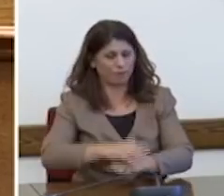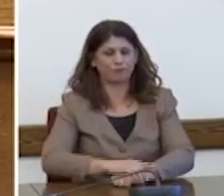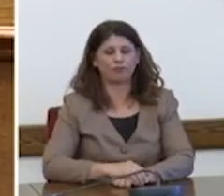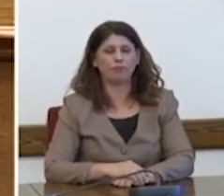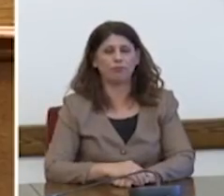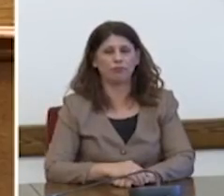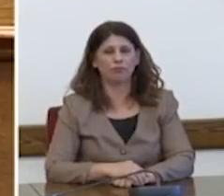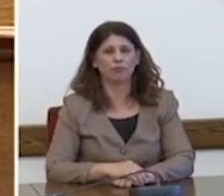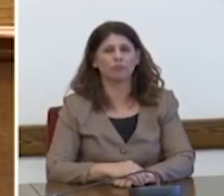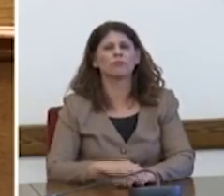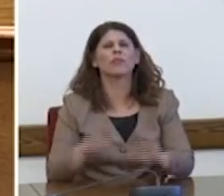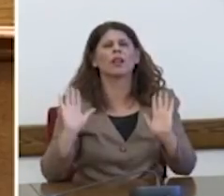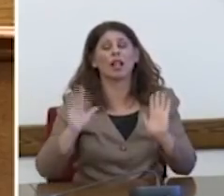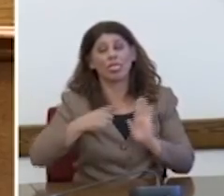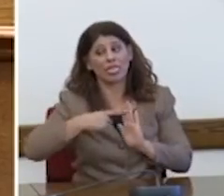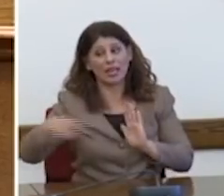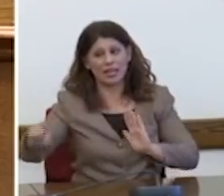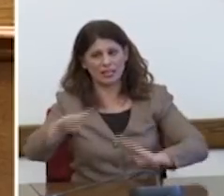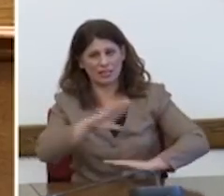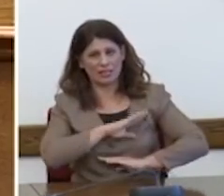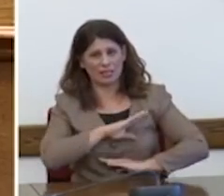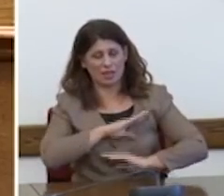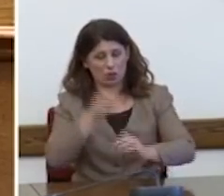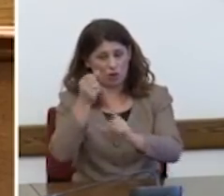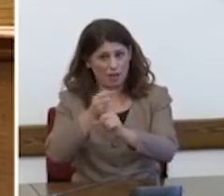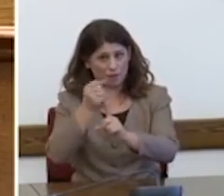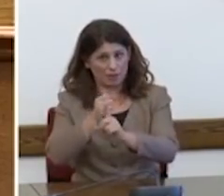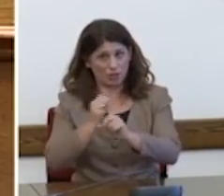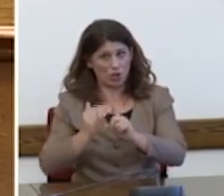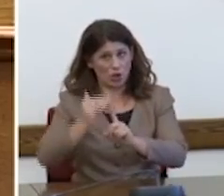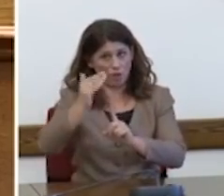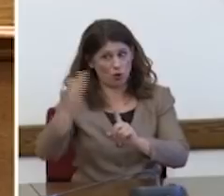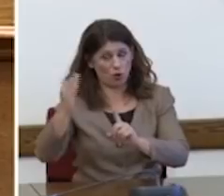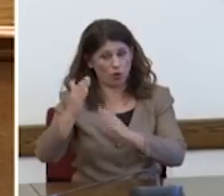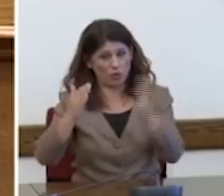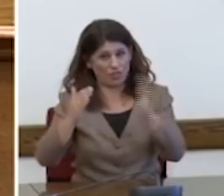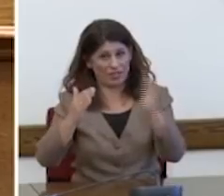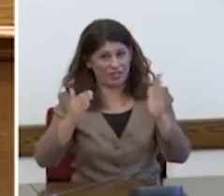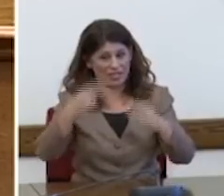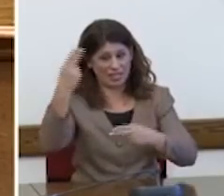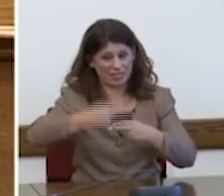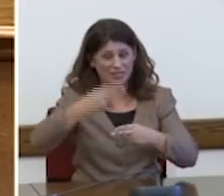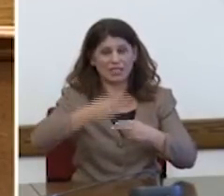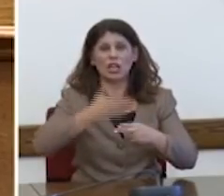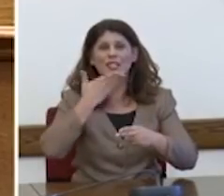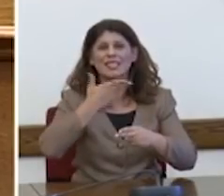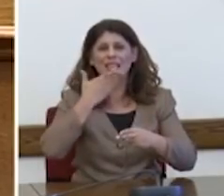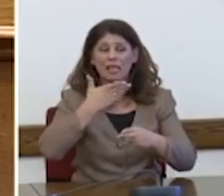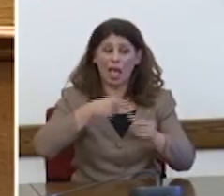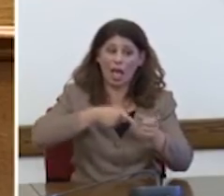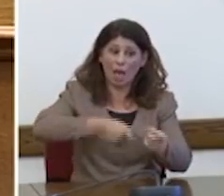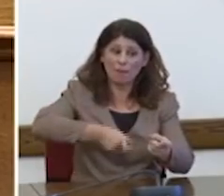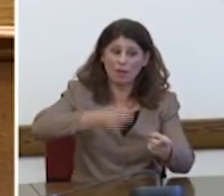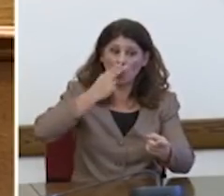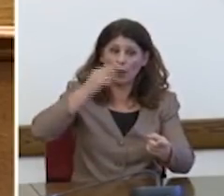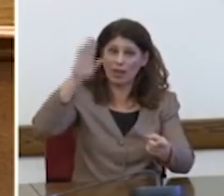όχι μόνο δεν έστειλε στρατεύματα για να υπερασπίσει τα βορειοδυτικά σύνορα της Τσεχίας που απειλούσαν οι Ναζί, αλλά